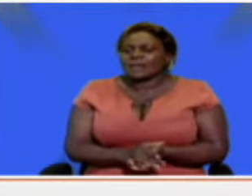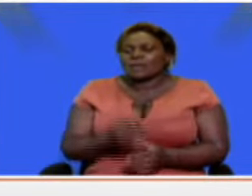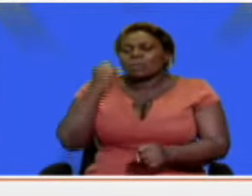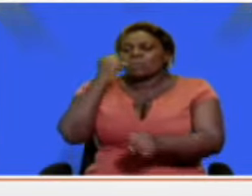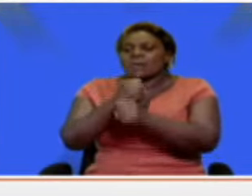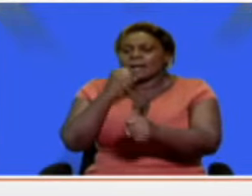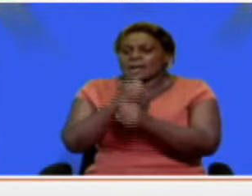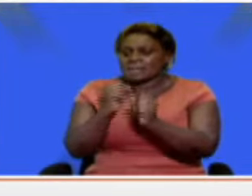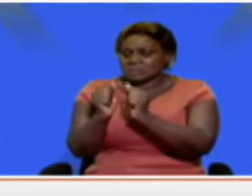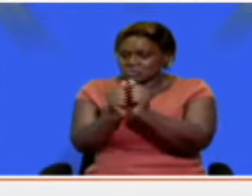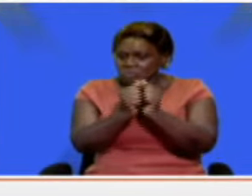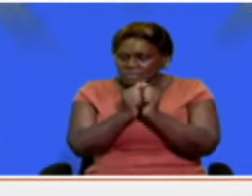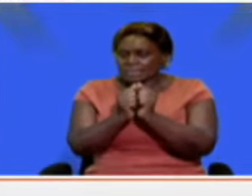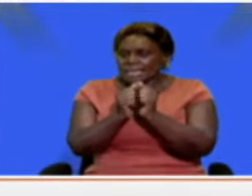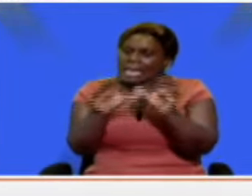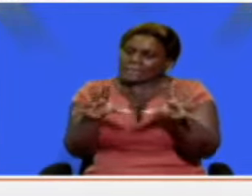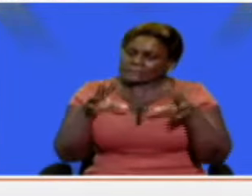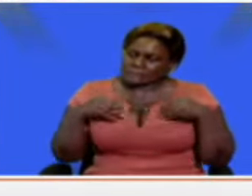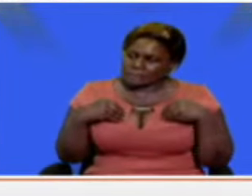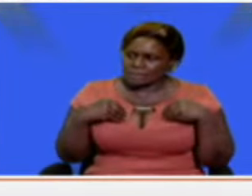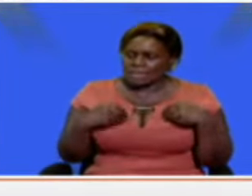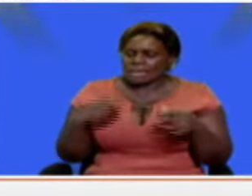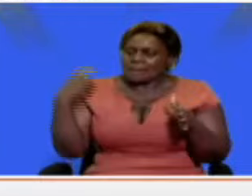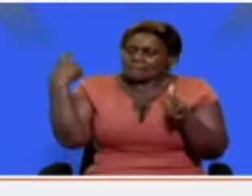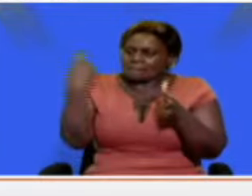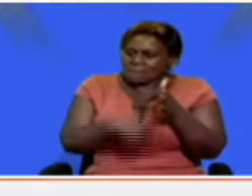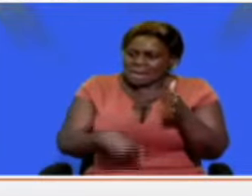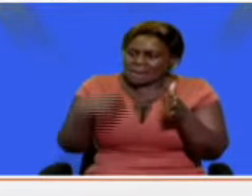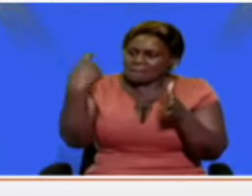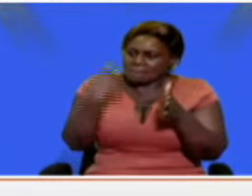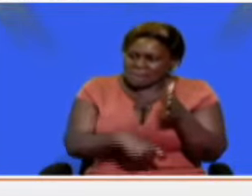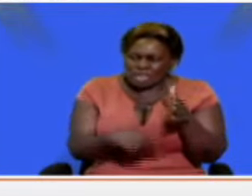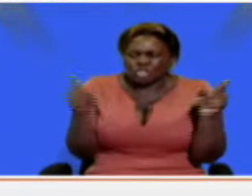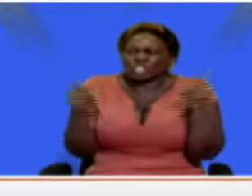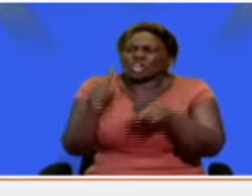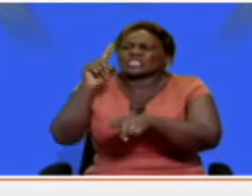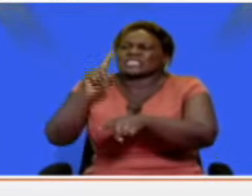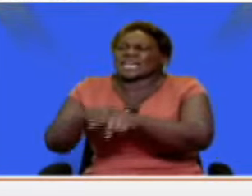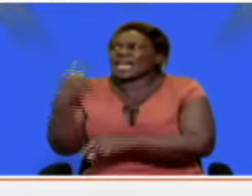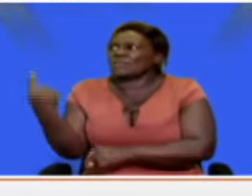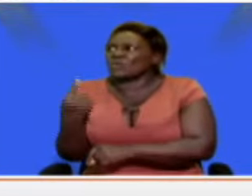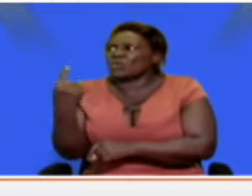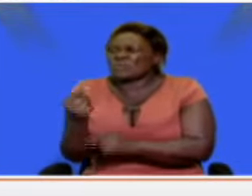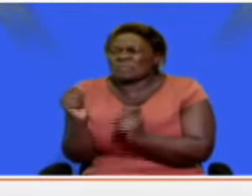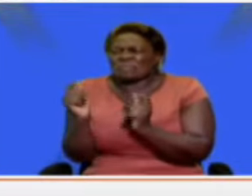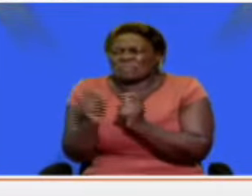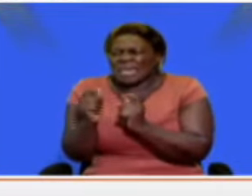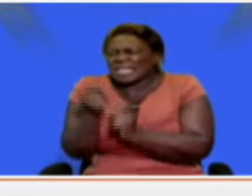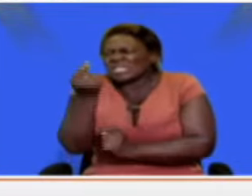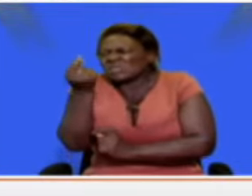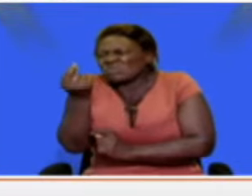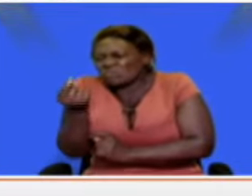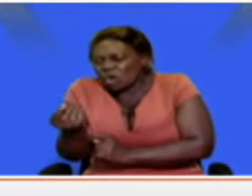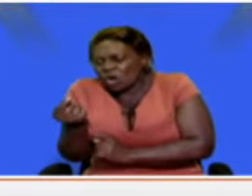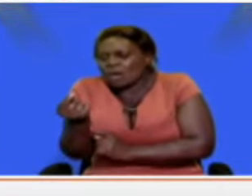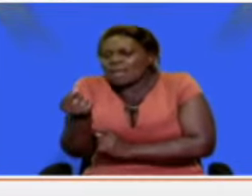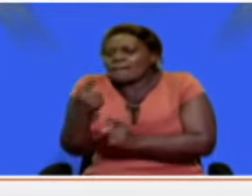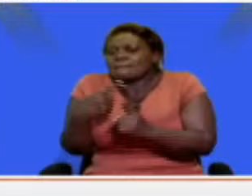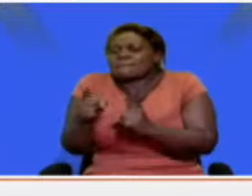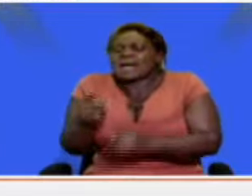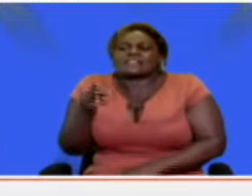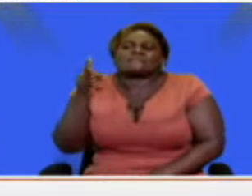tushikane na tukubali hii ushuru itakuwa ya muda tu tutaisikia uchungu kwa muda lakini